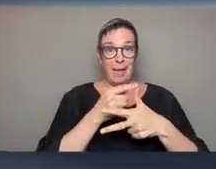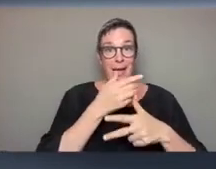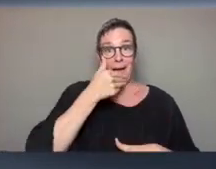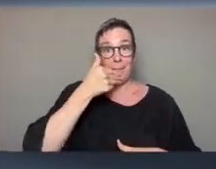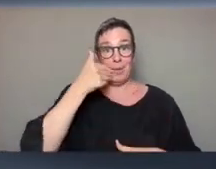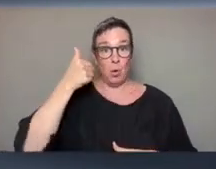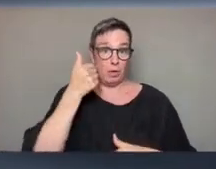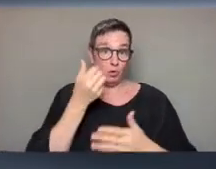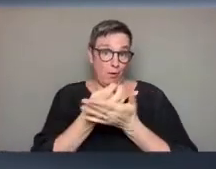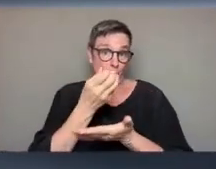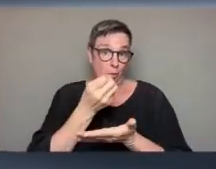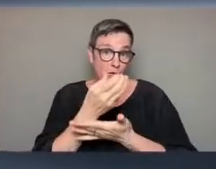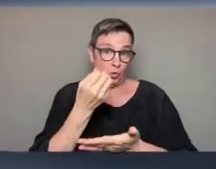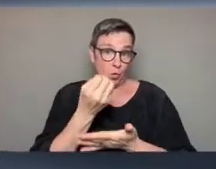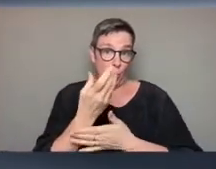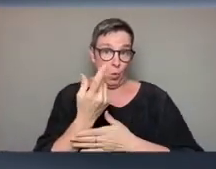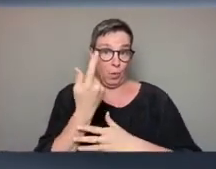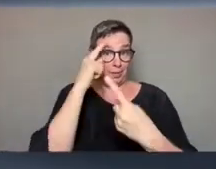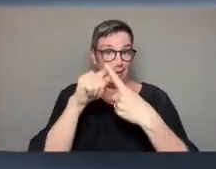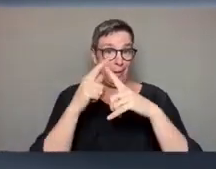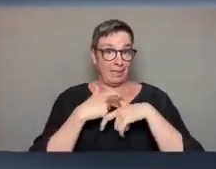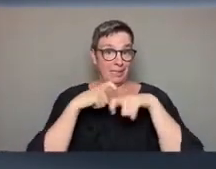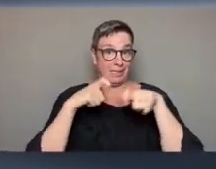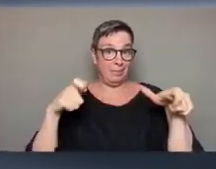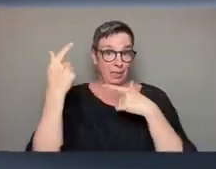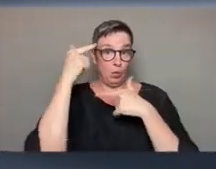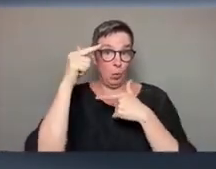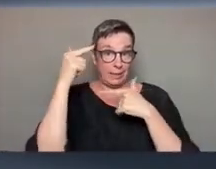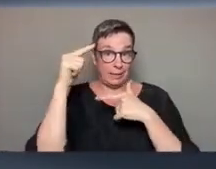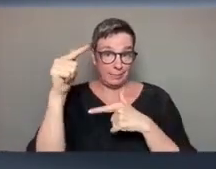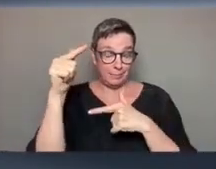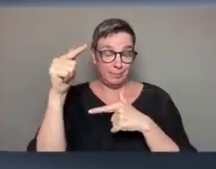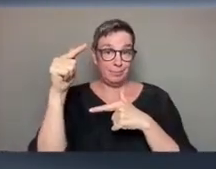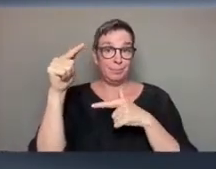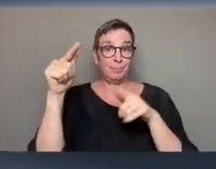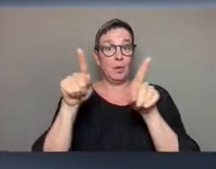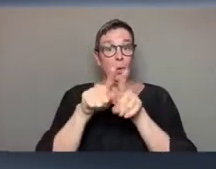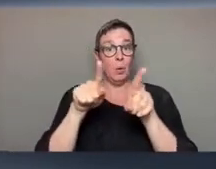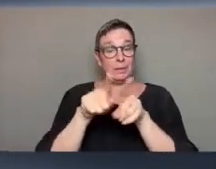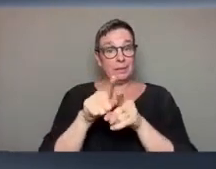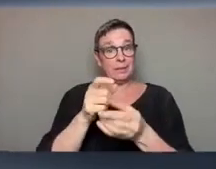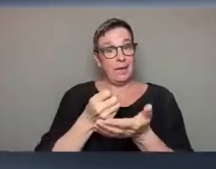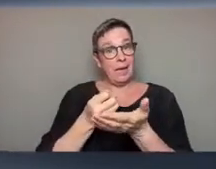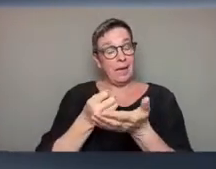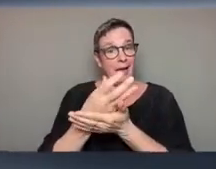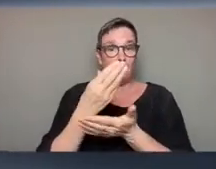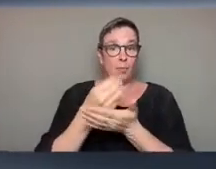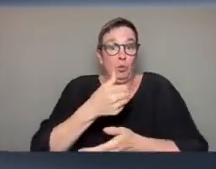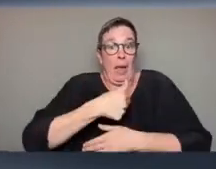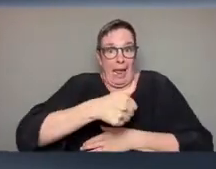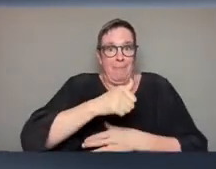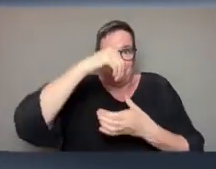de l'information sur l'accessibilité des offres touristiques et rendre l'information elle-même plus accessible.